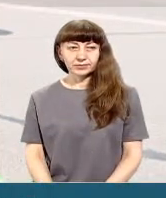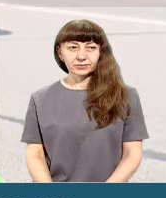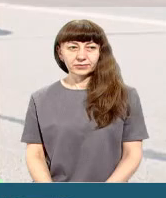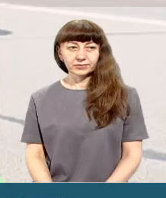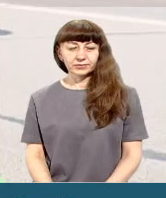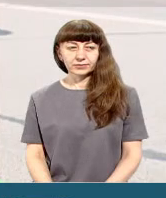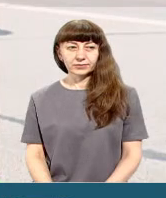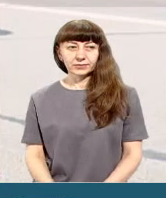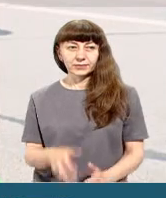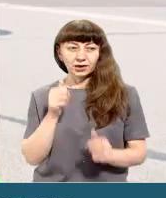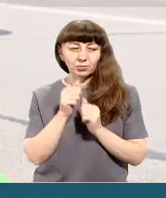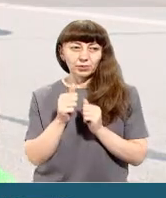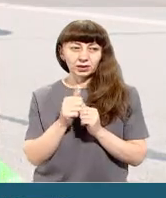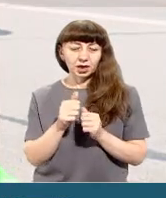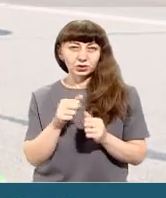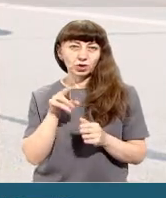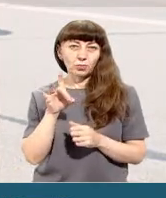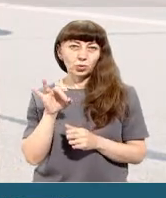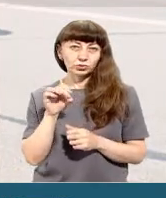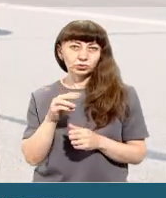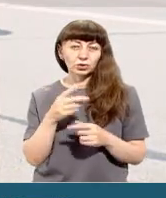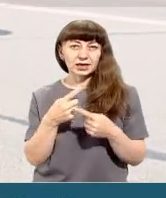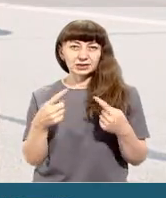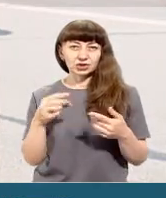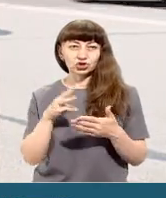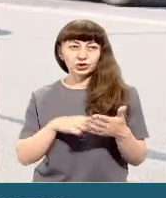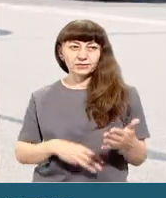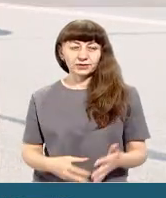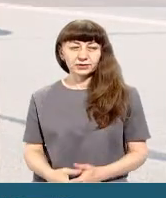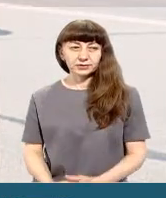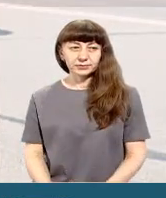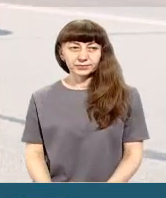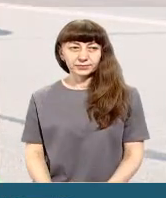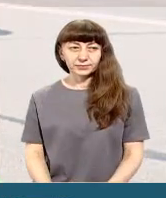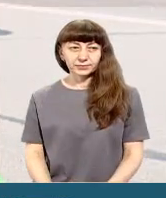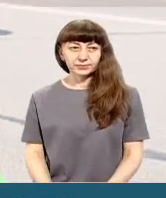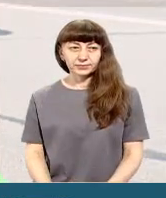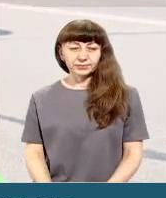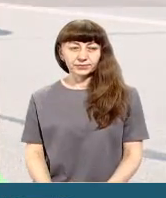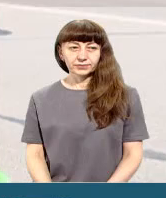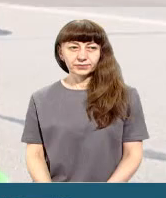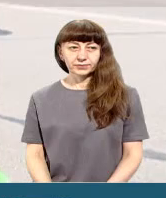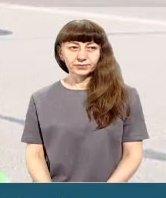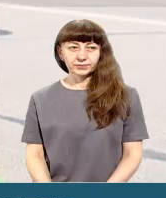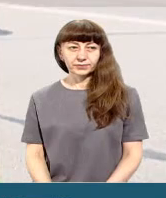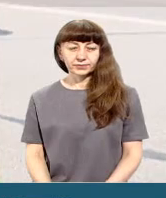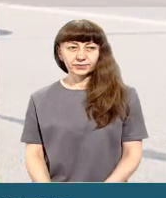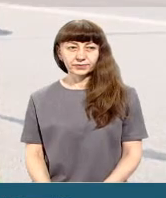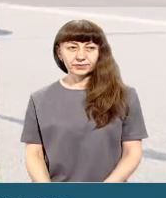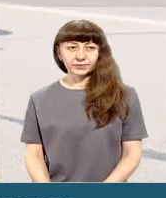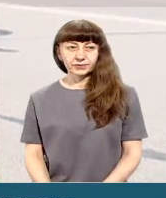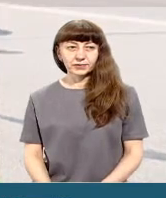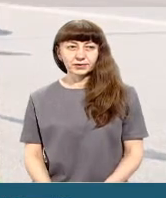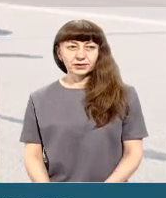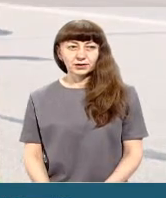тонн. По каждому подпункту идет административный штраф, то есть в размере от субъекта предпринимательства, от индивидуального предпринимателя или же